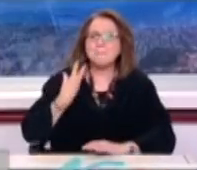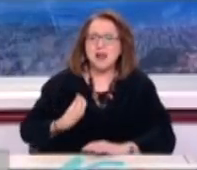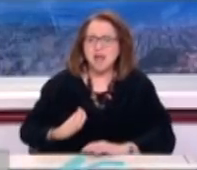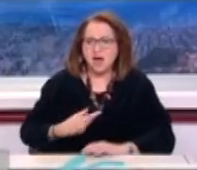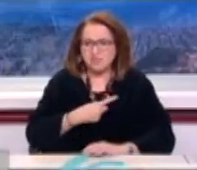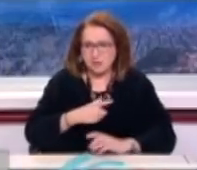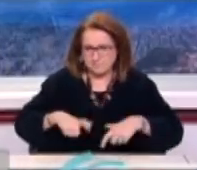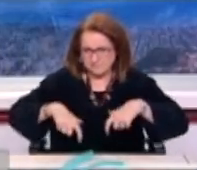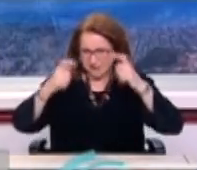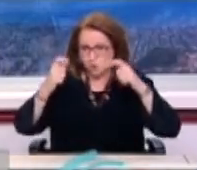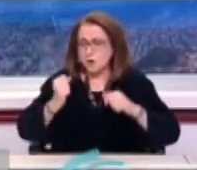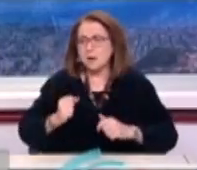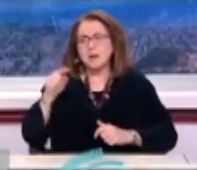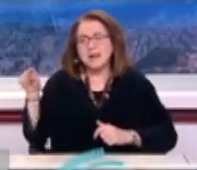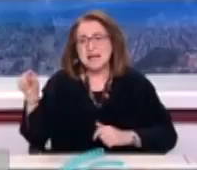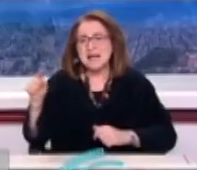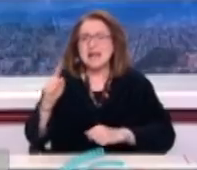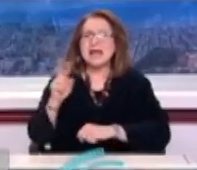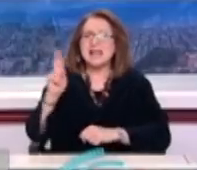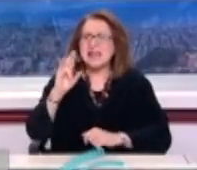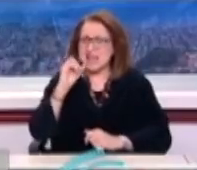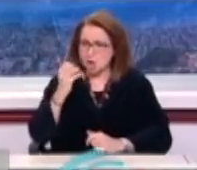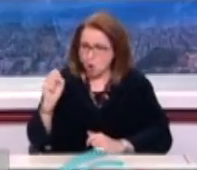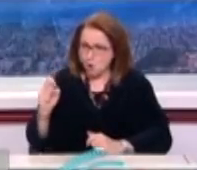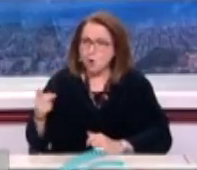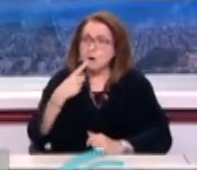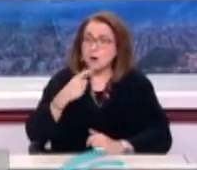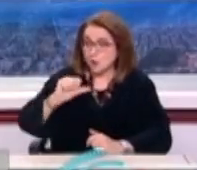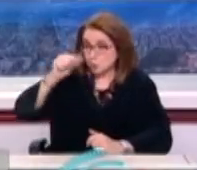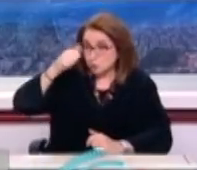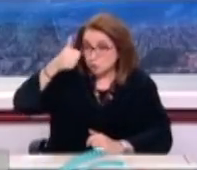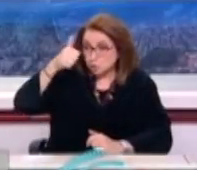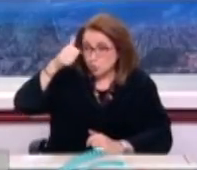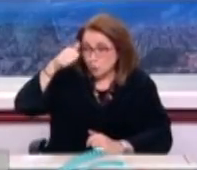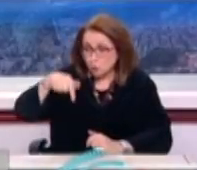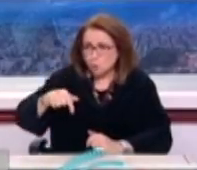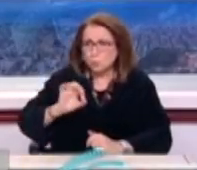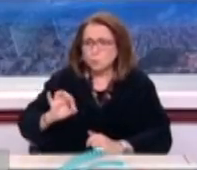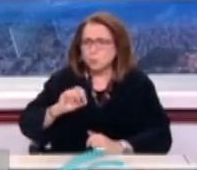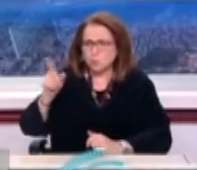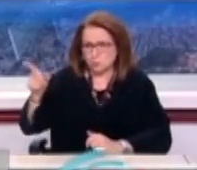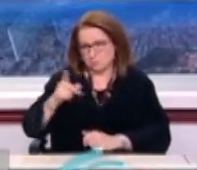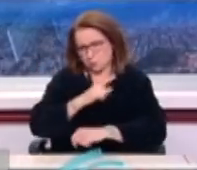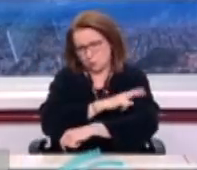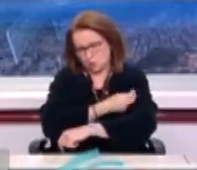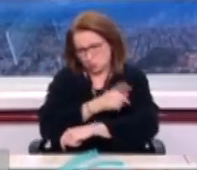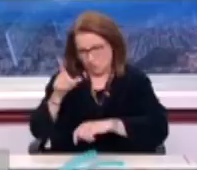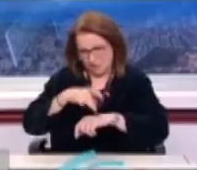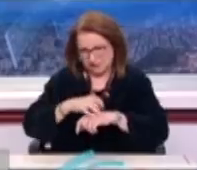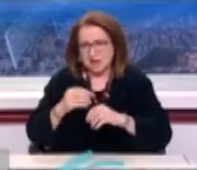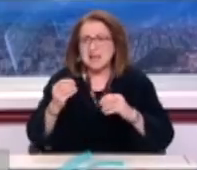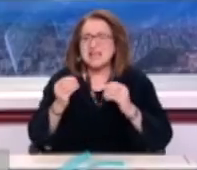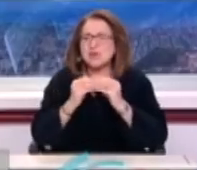ξεκινάει στην ουσία για το περιστατικό, το πρώτο, το ένατο περιστατικό, το οποίο νοσηλεύεται στην Αχαΐα την ημερομηνία